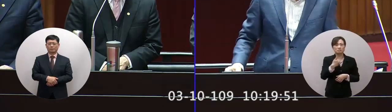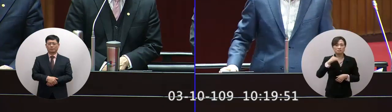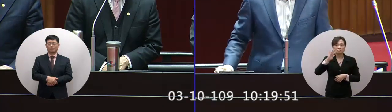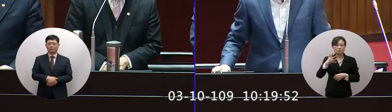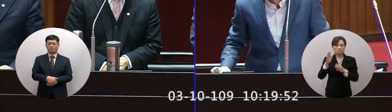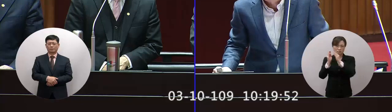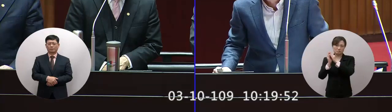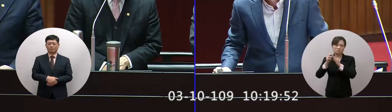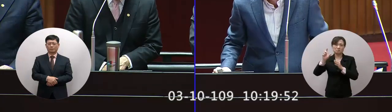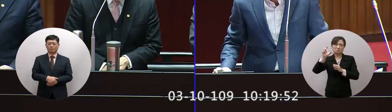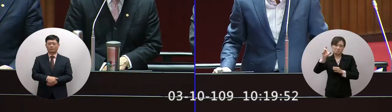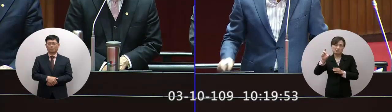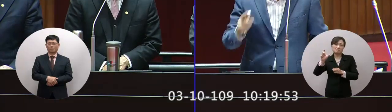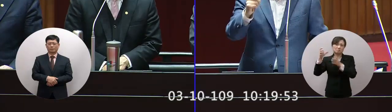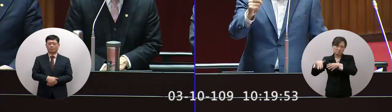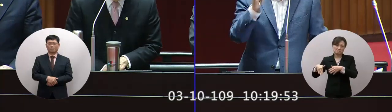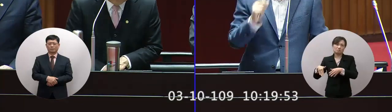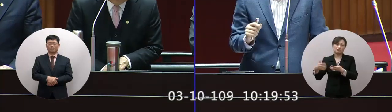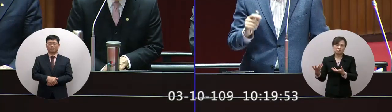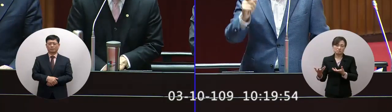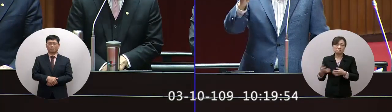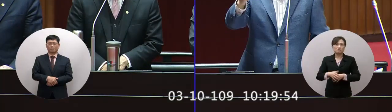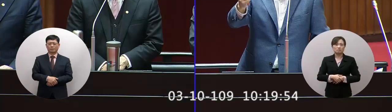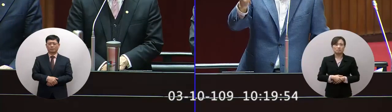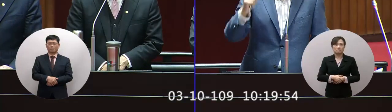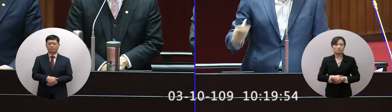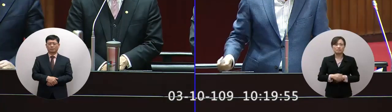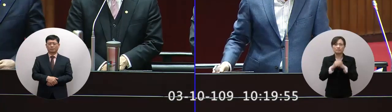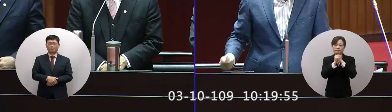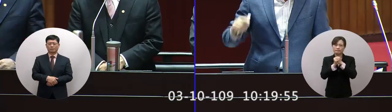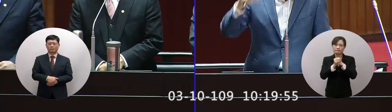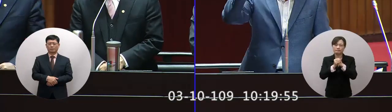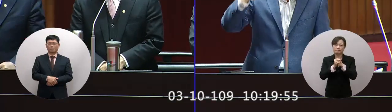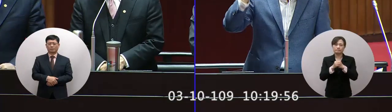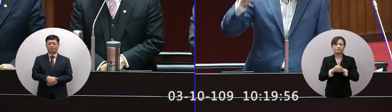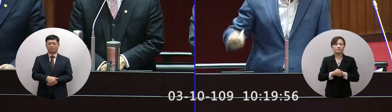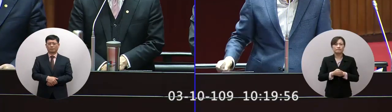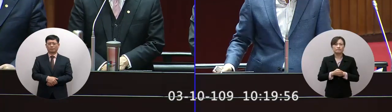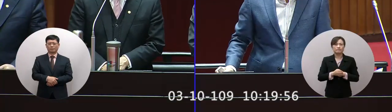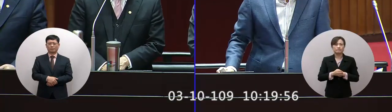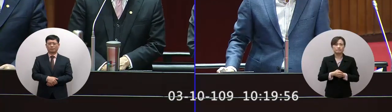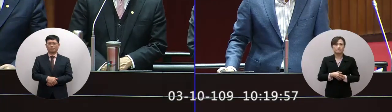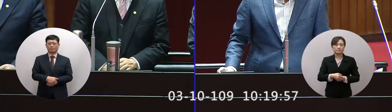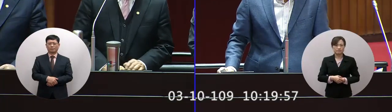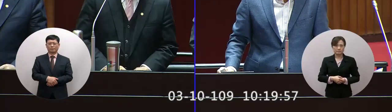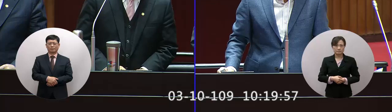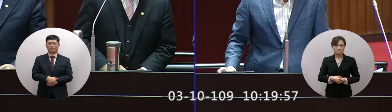质。在这里特别拜托院长，然后那个轨该装